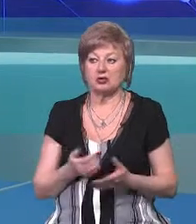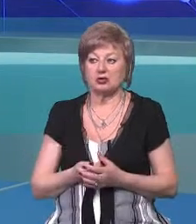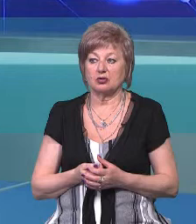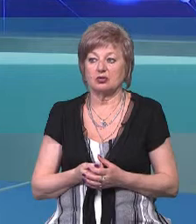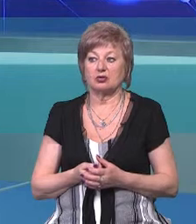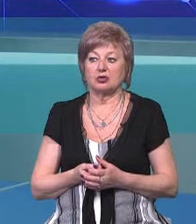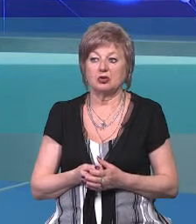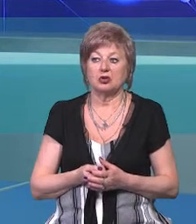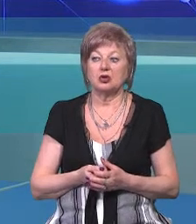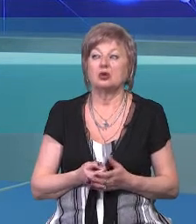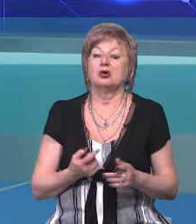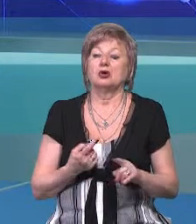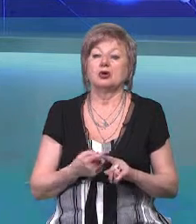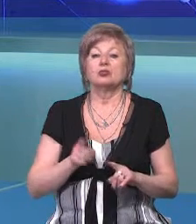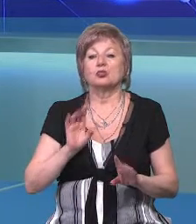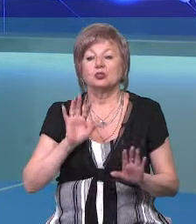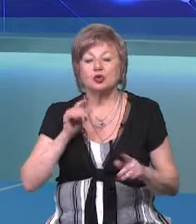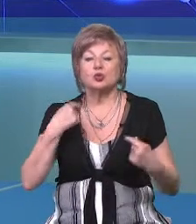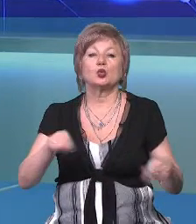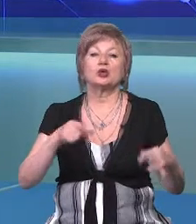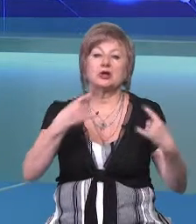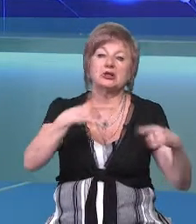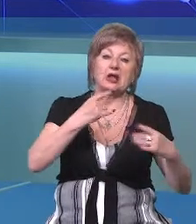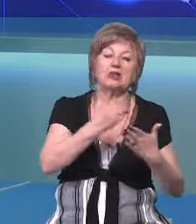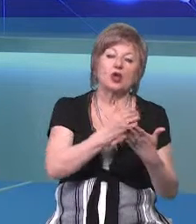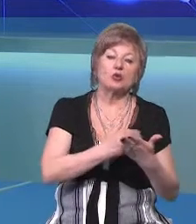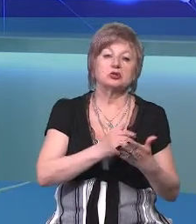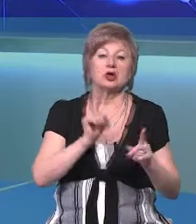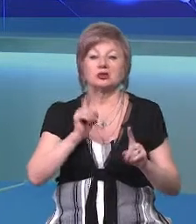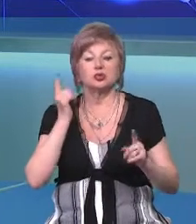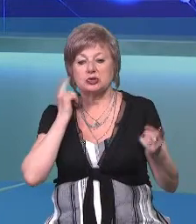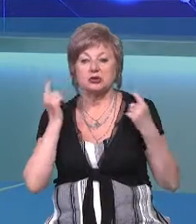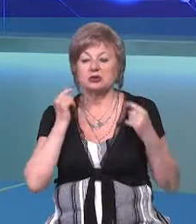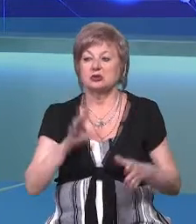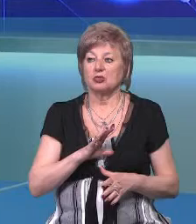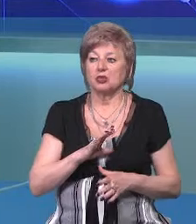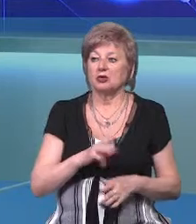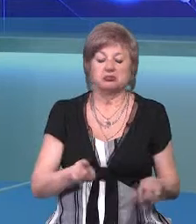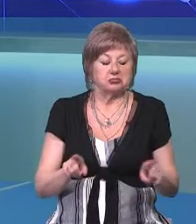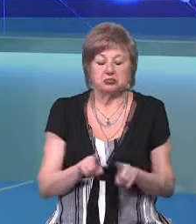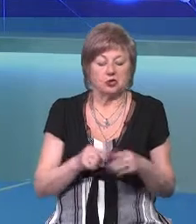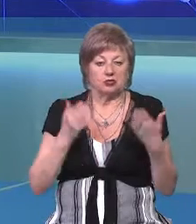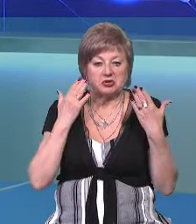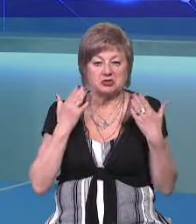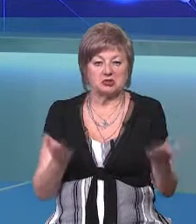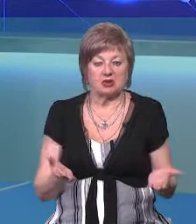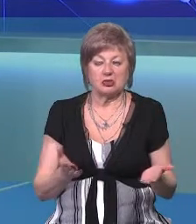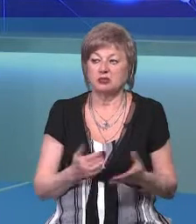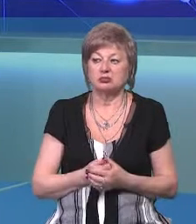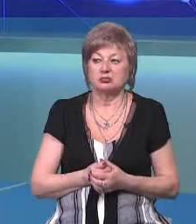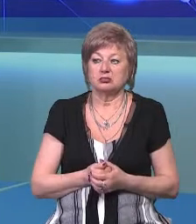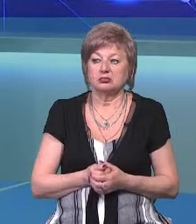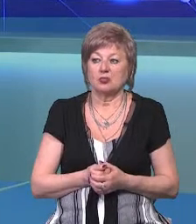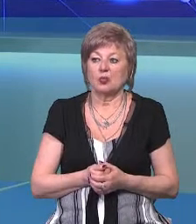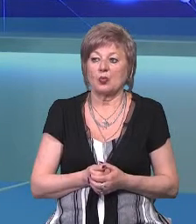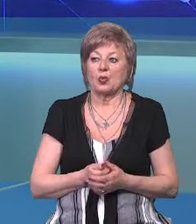Хоч щось є якісь обмеження там на телеканали, були якісь обмеження на ретрансляцію? Я такого не знаю. І